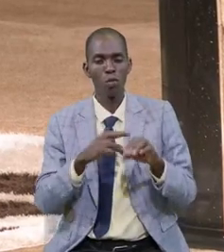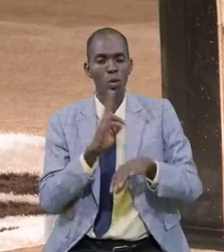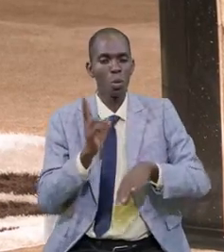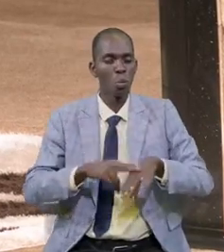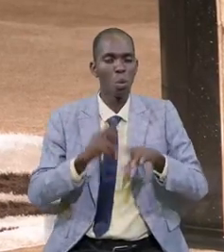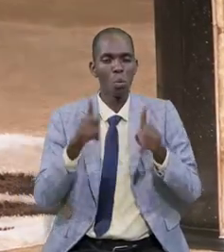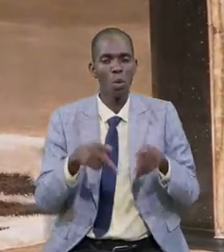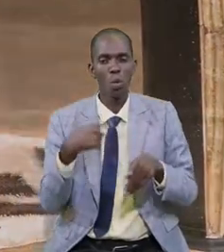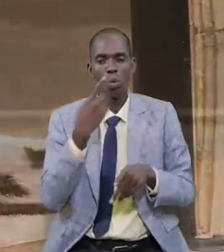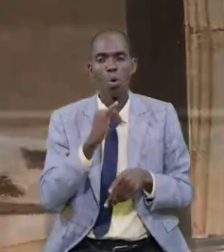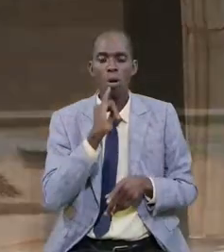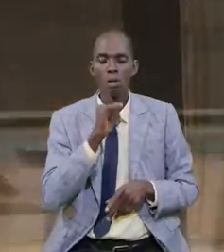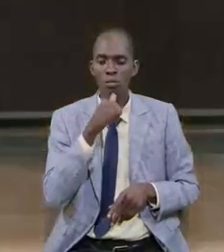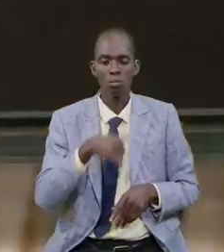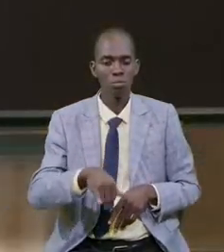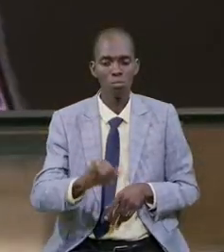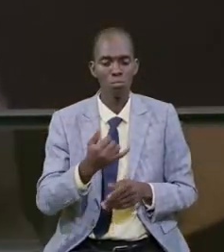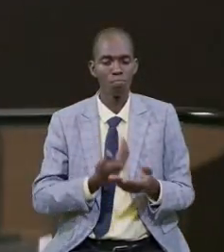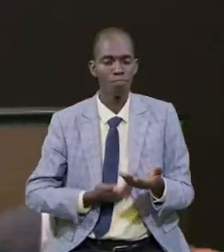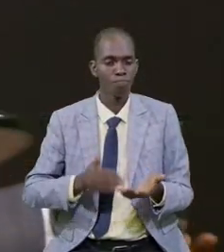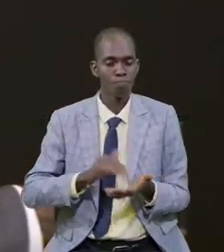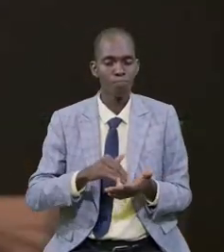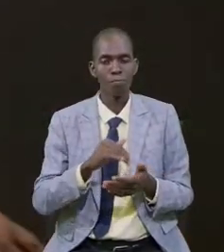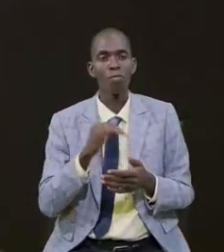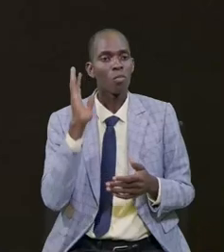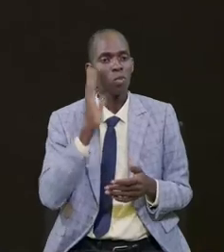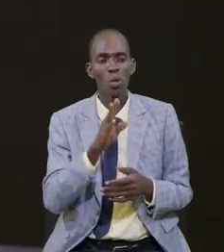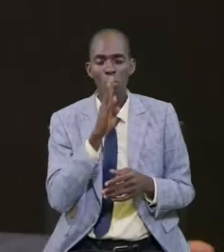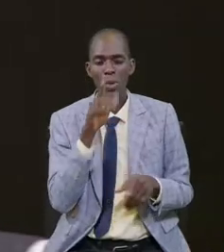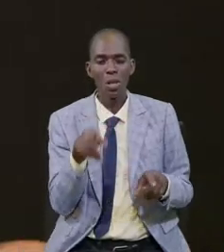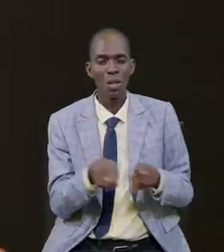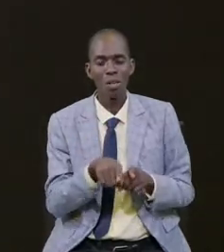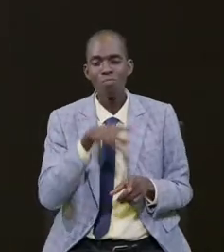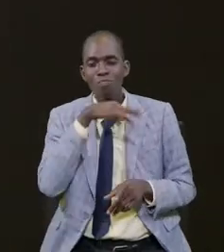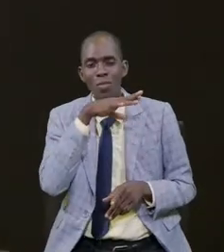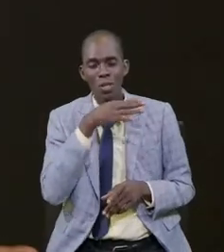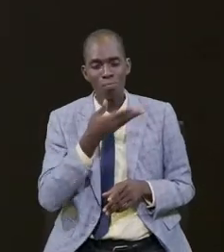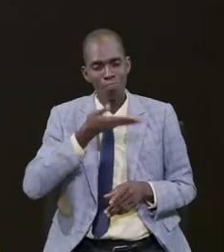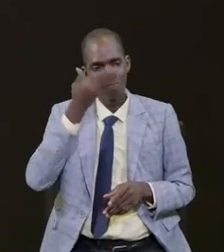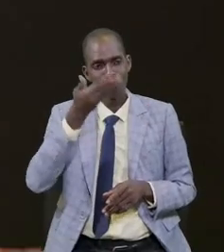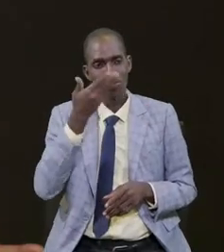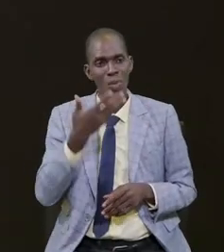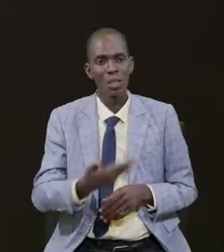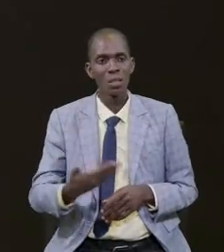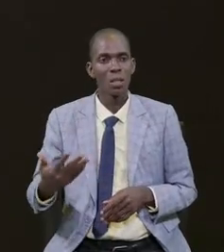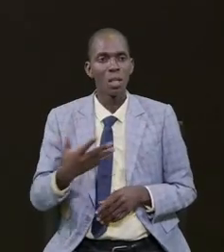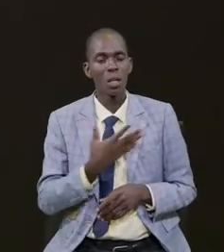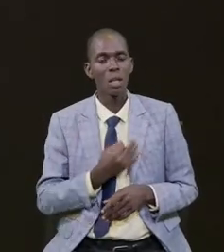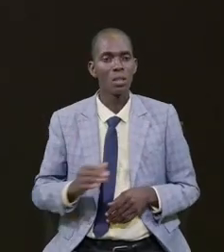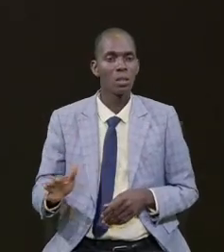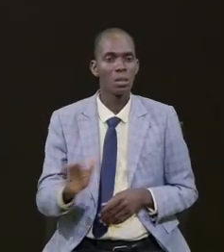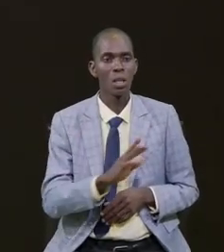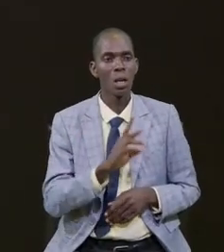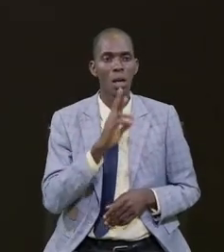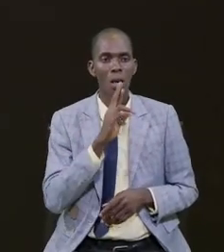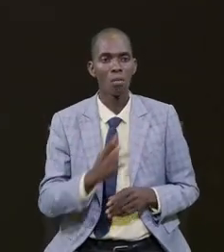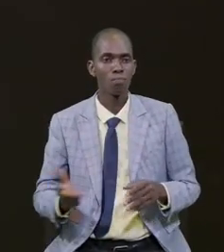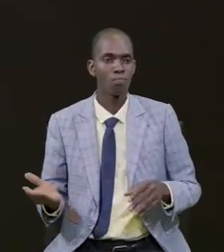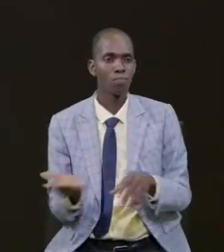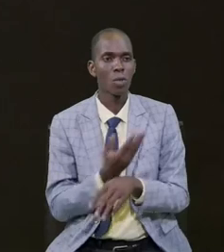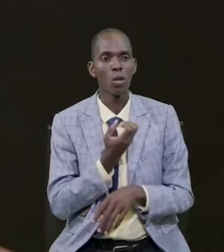La conversation d'une personne naturelle qui n'est pas née de nouveau. Et sa racine sera comme une pourriture, et leur fleur se